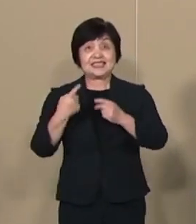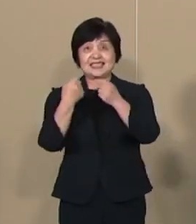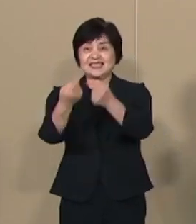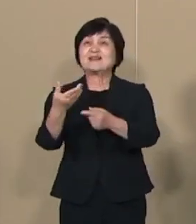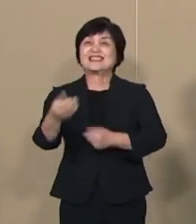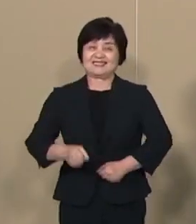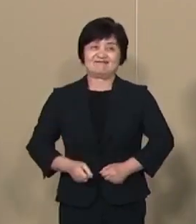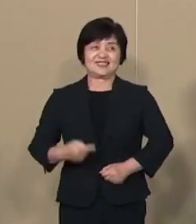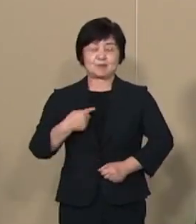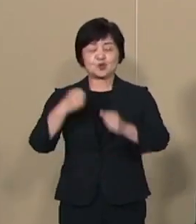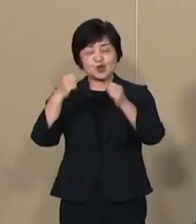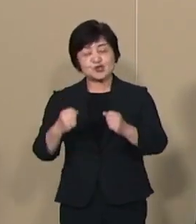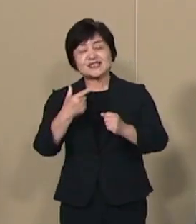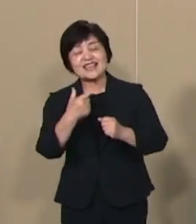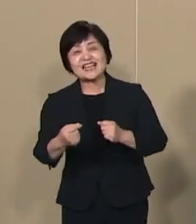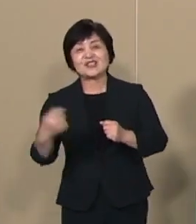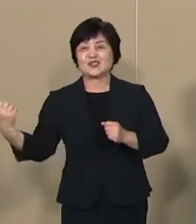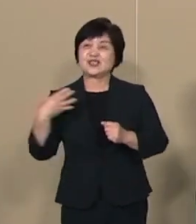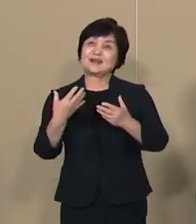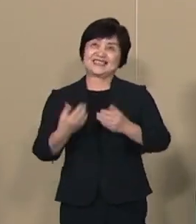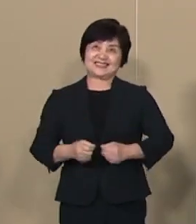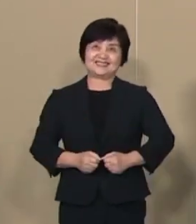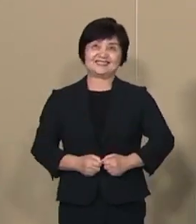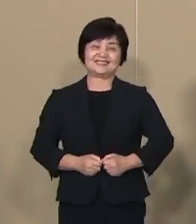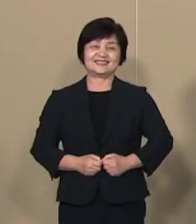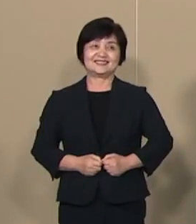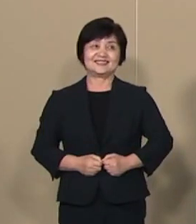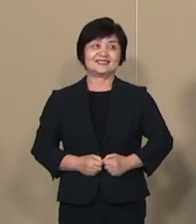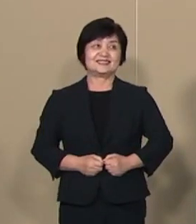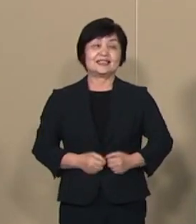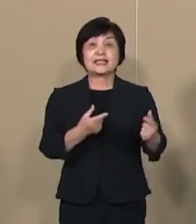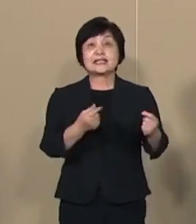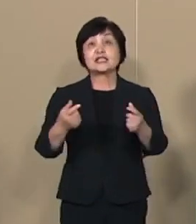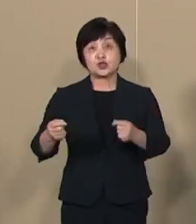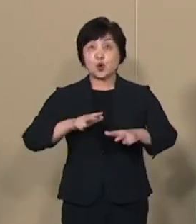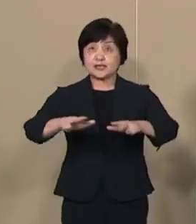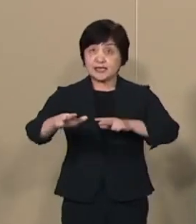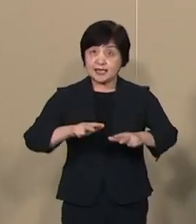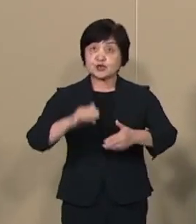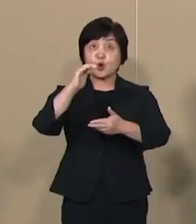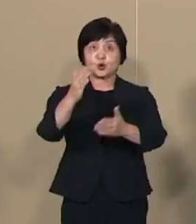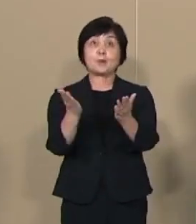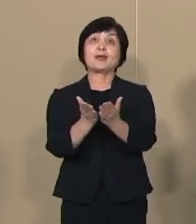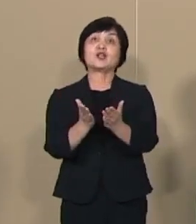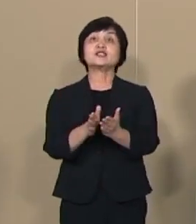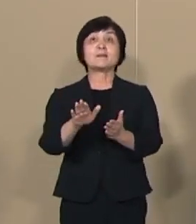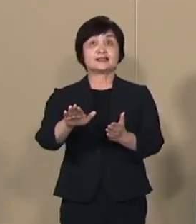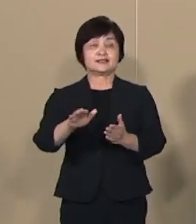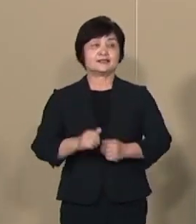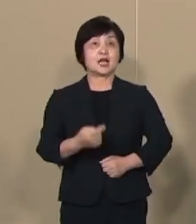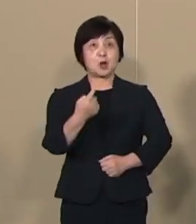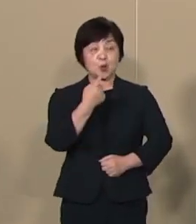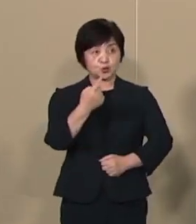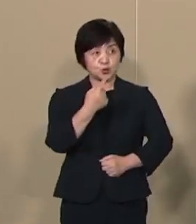だって頑張ってそこに行きたいって言ってましたそうですいやでもねちゃんとね政治のことも勉強しててねあのまあ僕